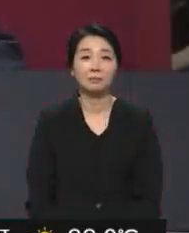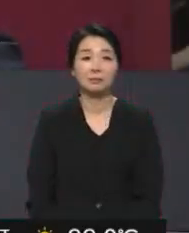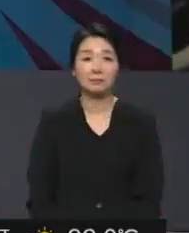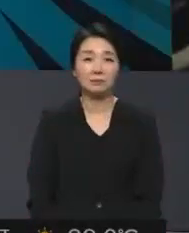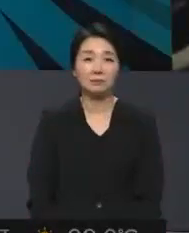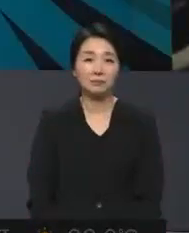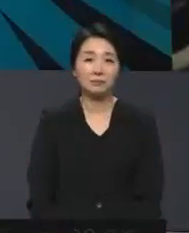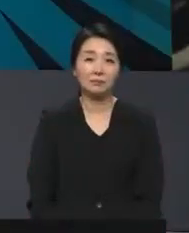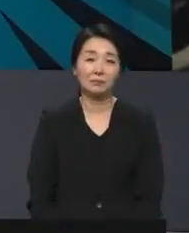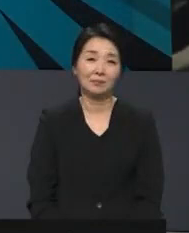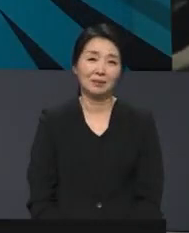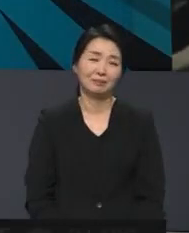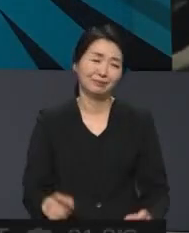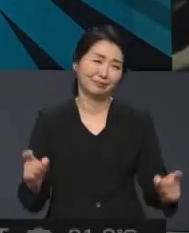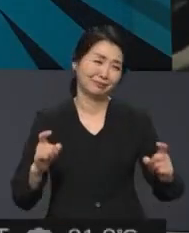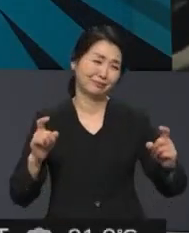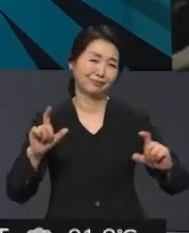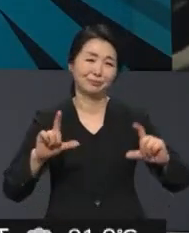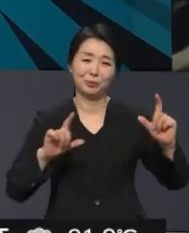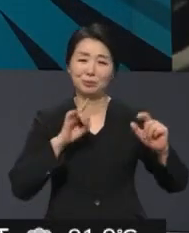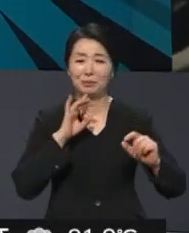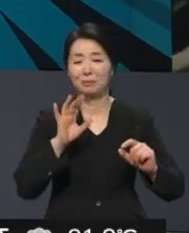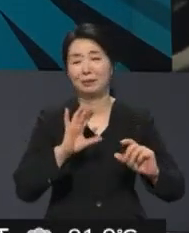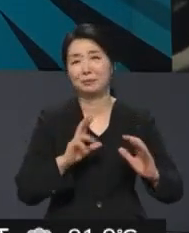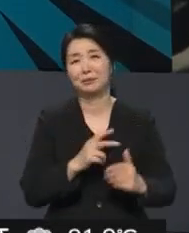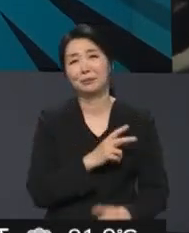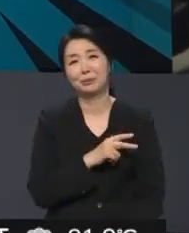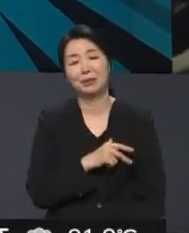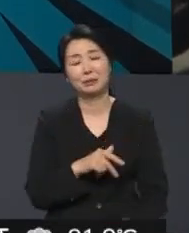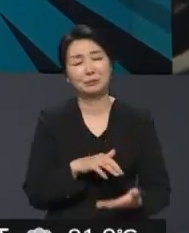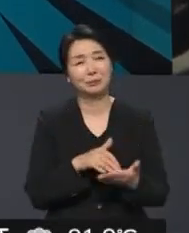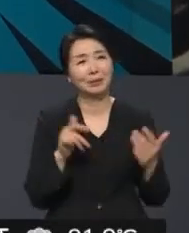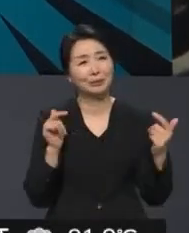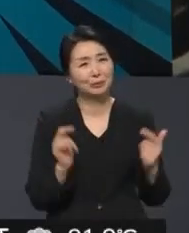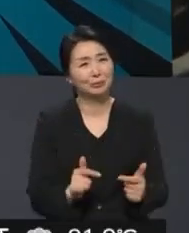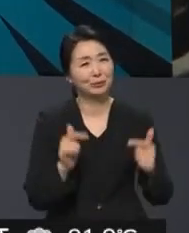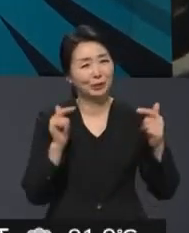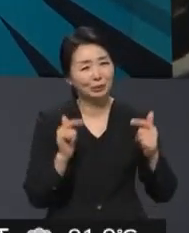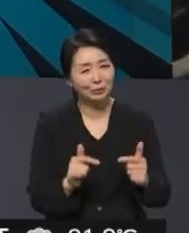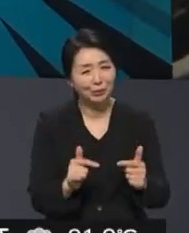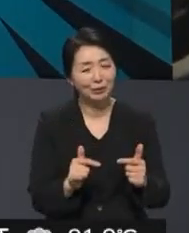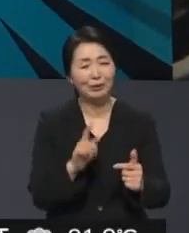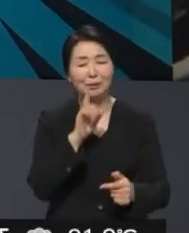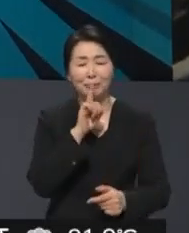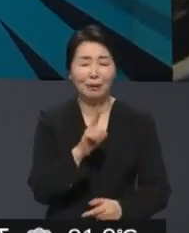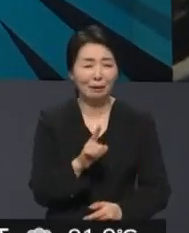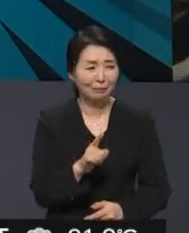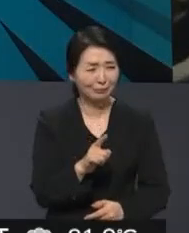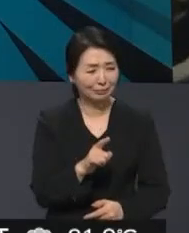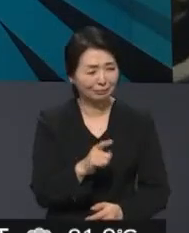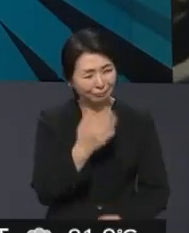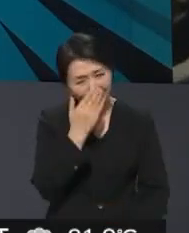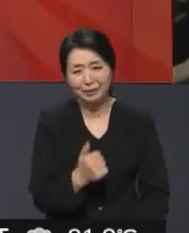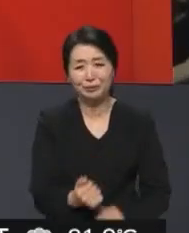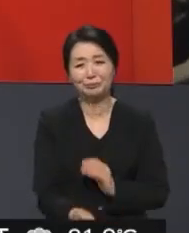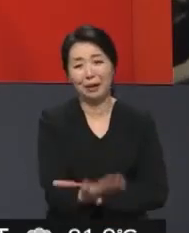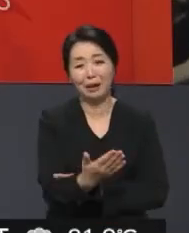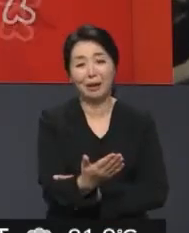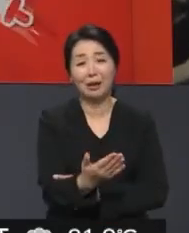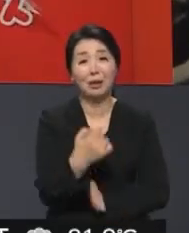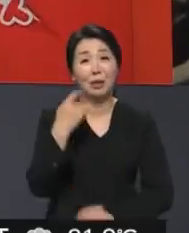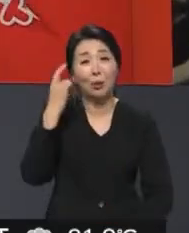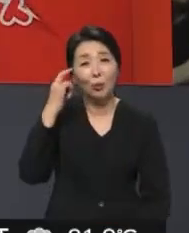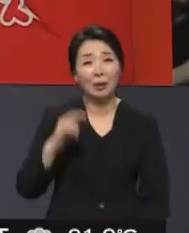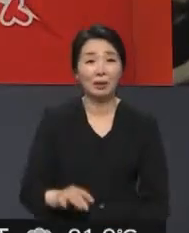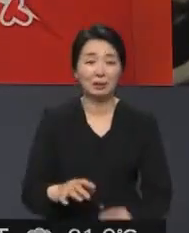네, 맨날 이렇게 싸우는 모습만 보이는 국회의원들, 숫자 줄이자, 이런 주장 흔히 나오는 얘기입니다. 당 차원에서는 이런 의원